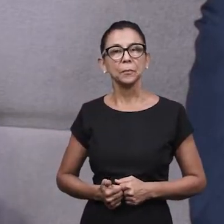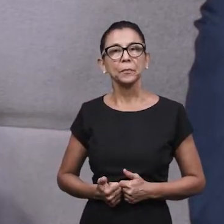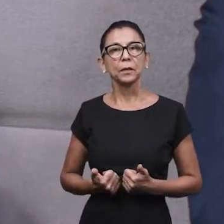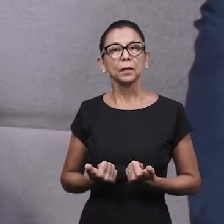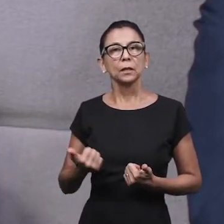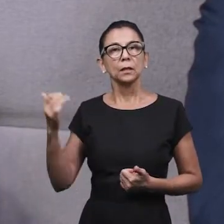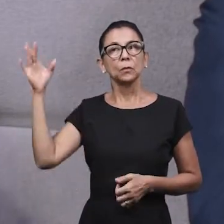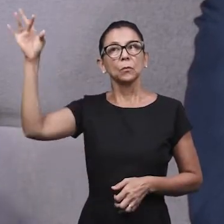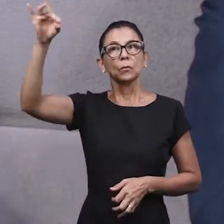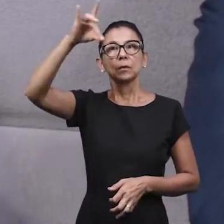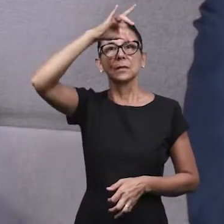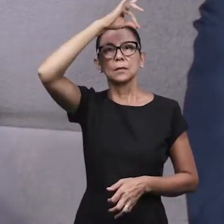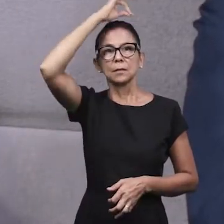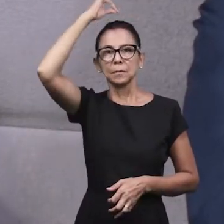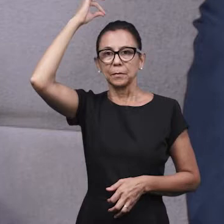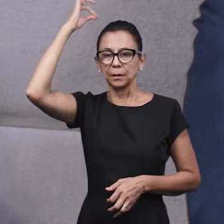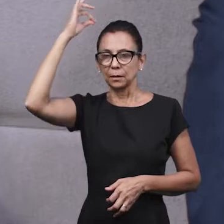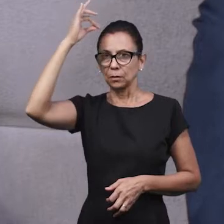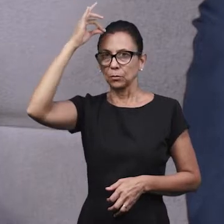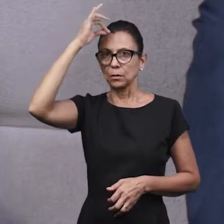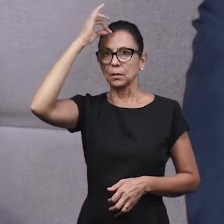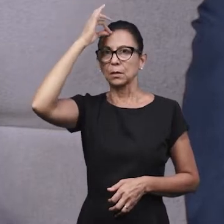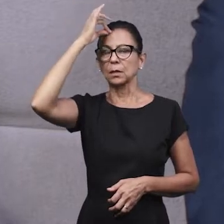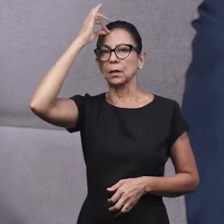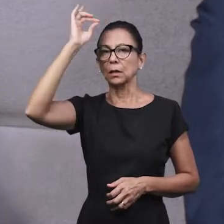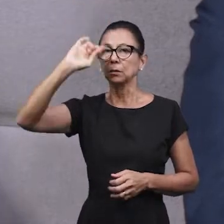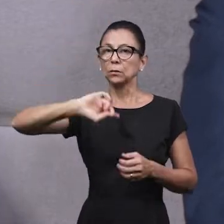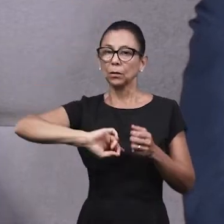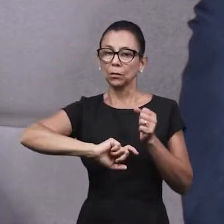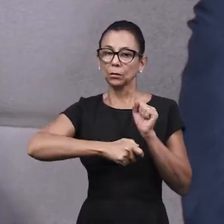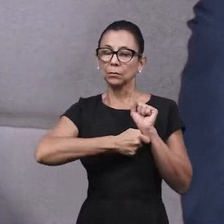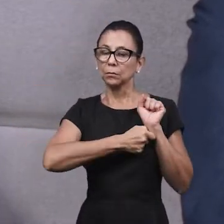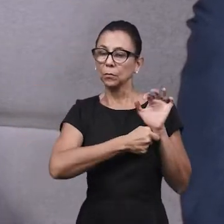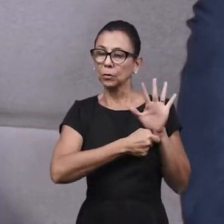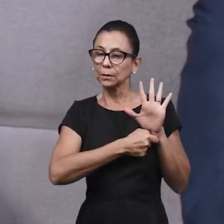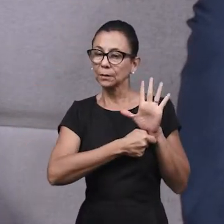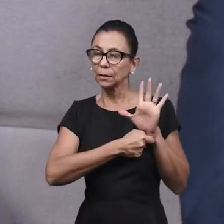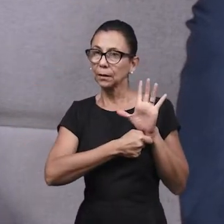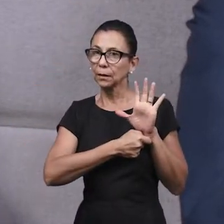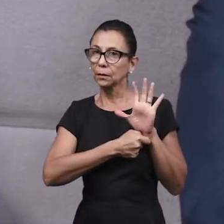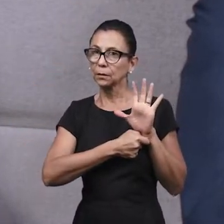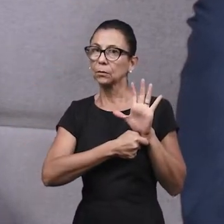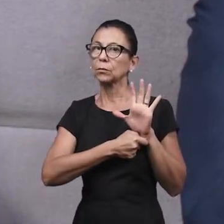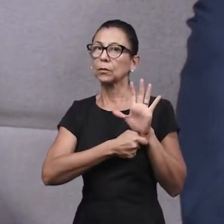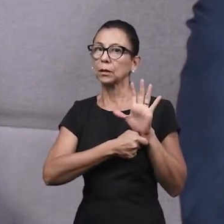élargit à l'Église fidèle la portée des mystères de l'Évangile,